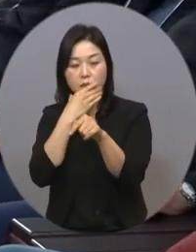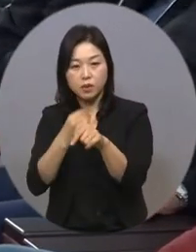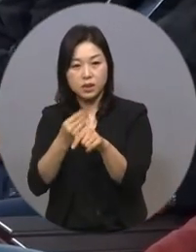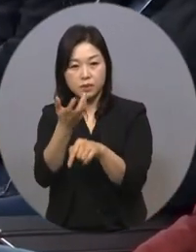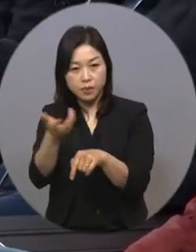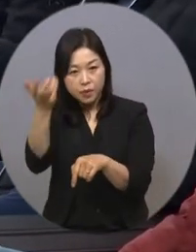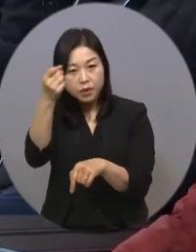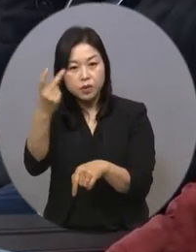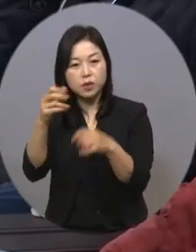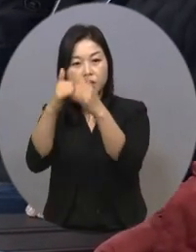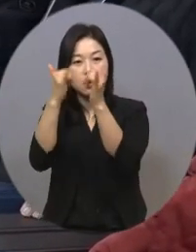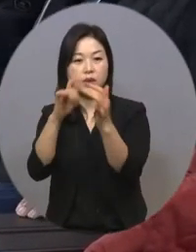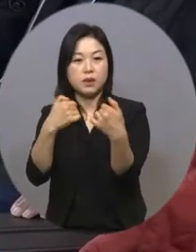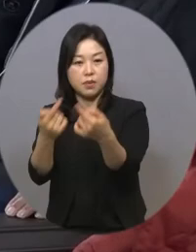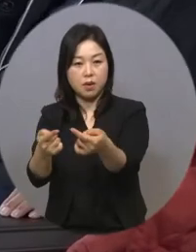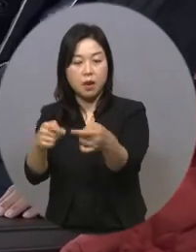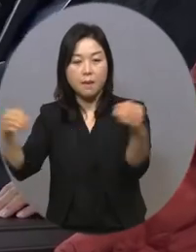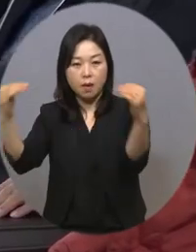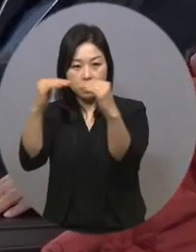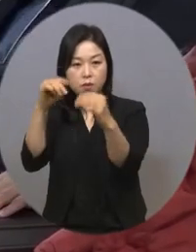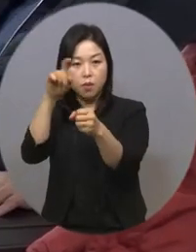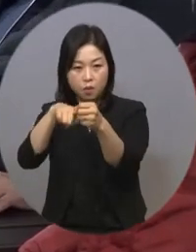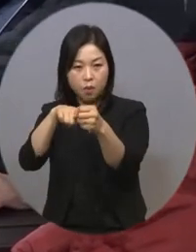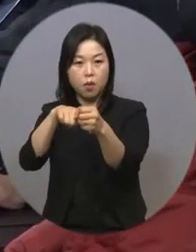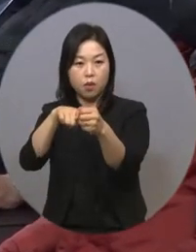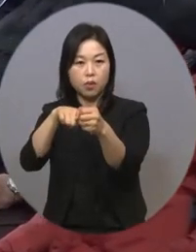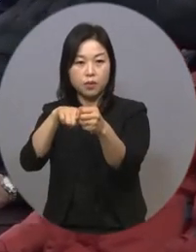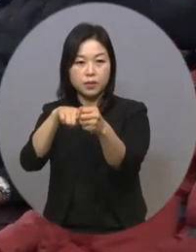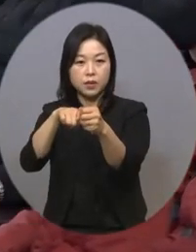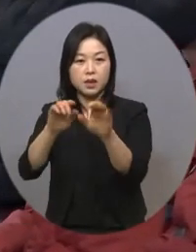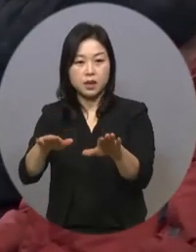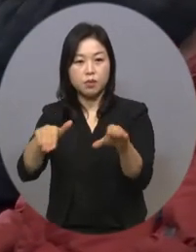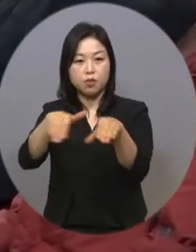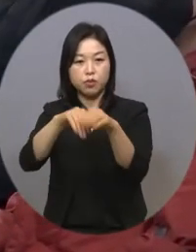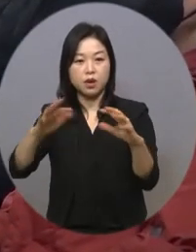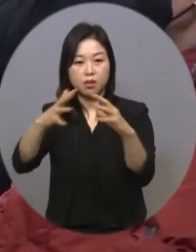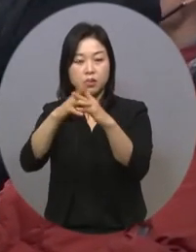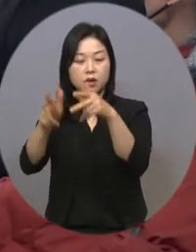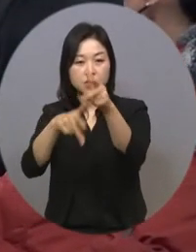복지증진 및 사회참여와 평등을 목적으로 이번